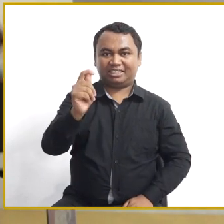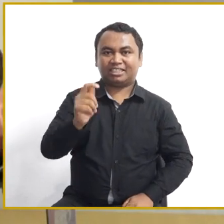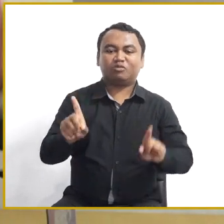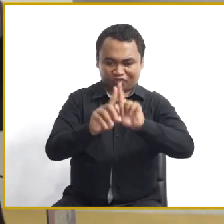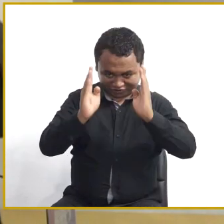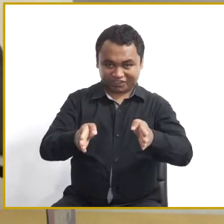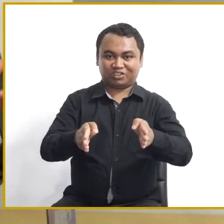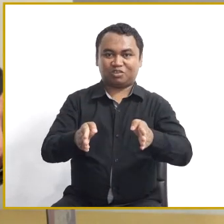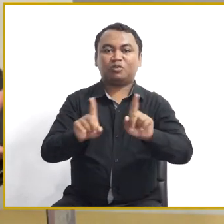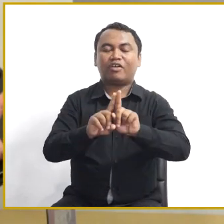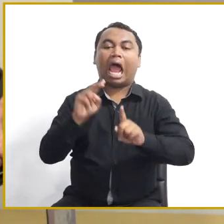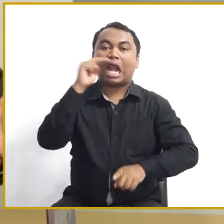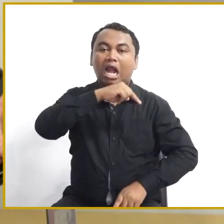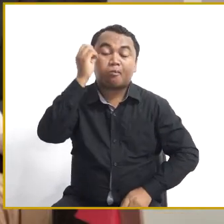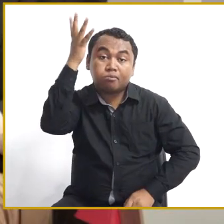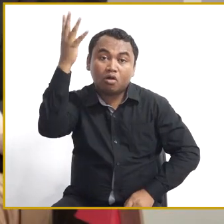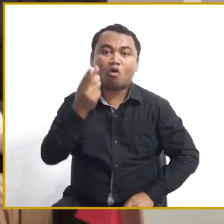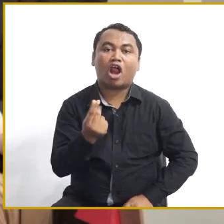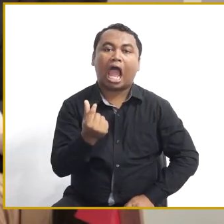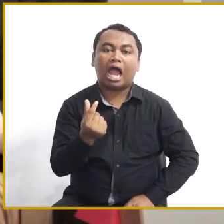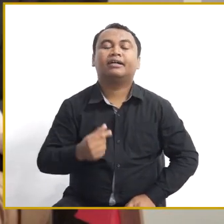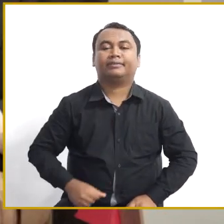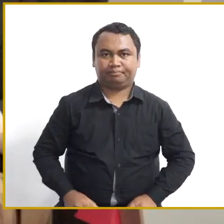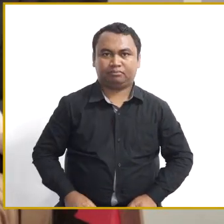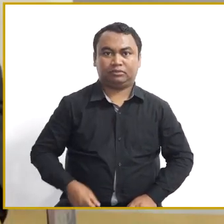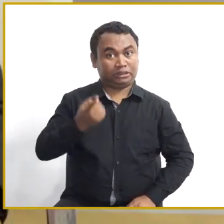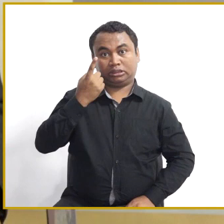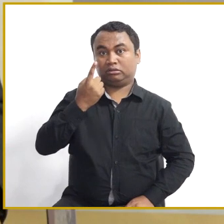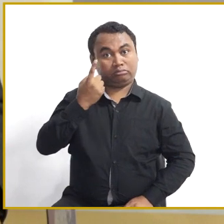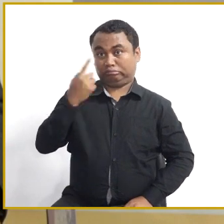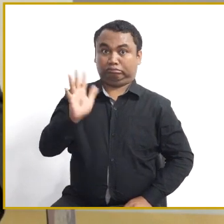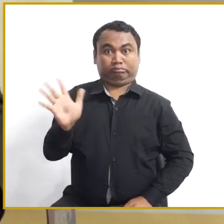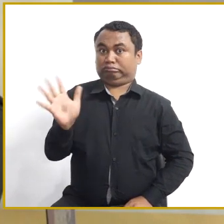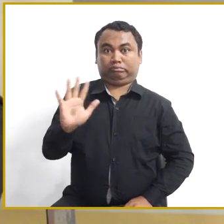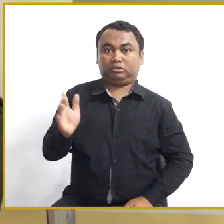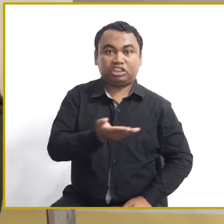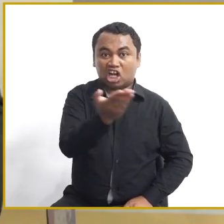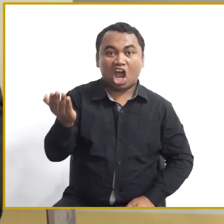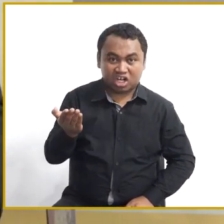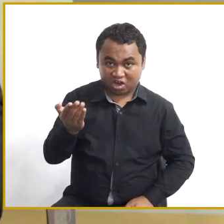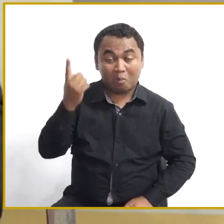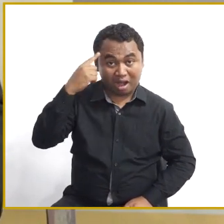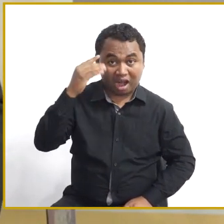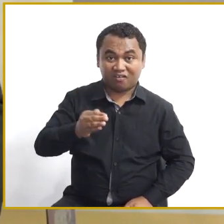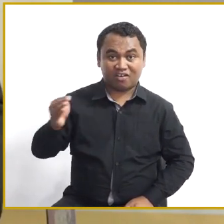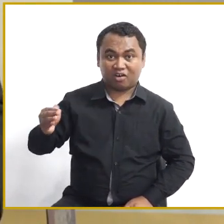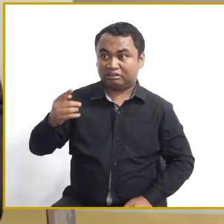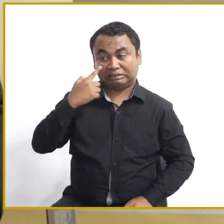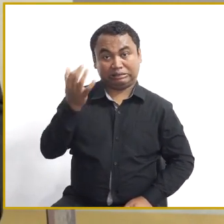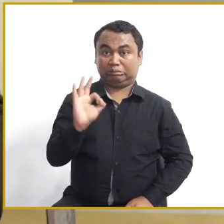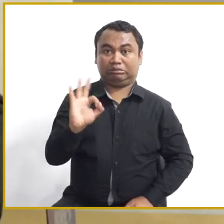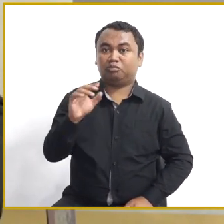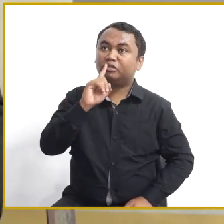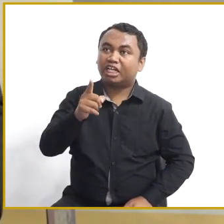le création monétaire. Fa tsy mbola nahita angamby Abrahama nareo olona mpanara-baovao hoe